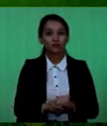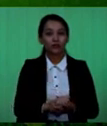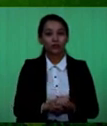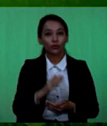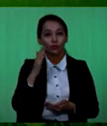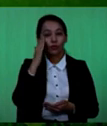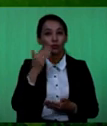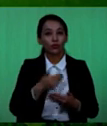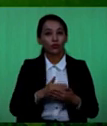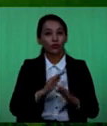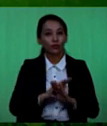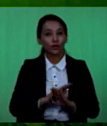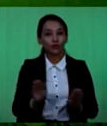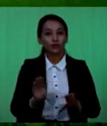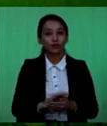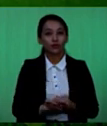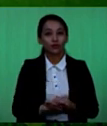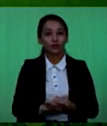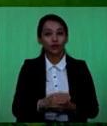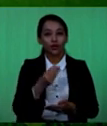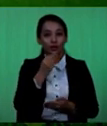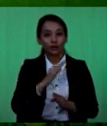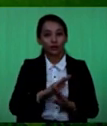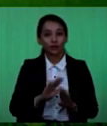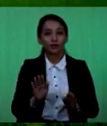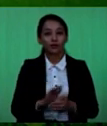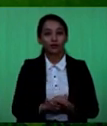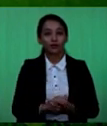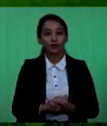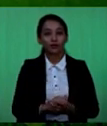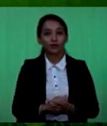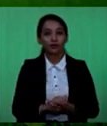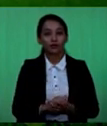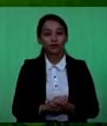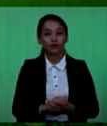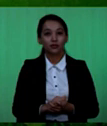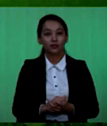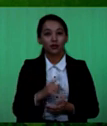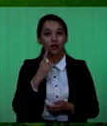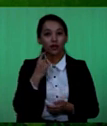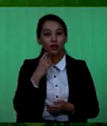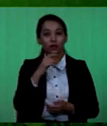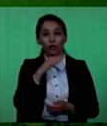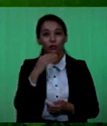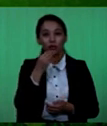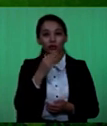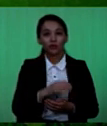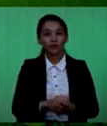Uyquga to'ymaslik, nonushta qilmaslik, qand ko'p iste'mol